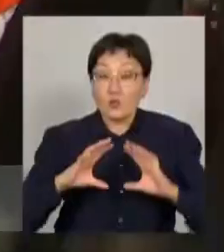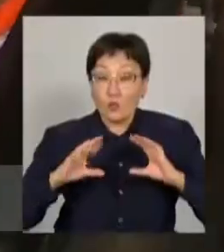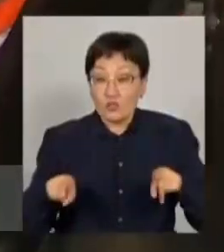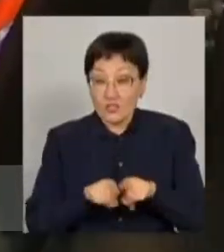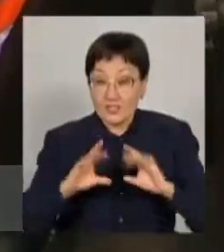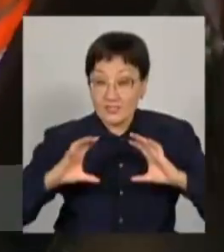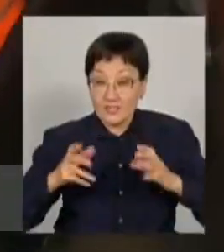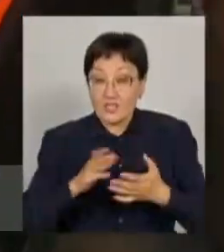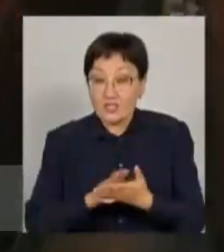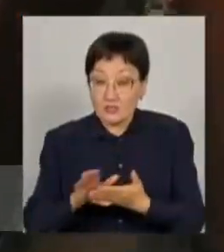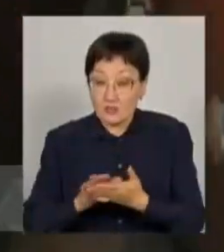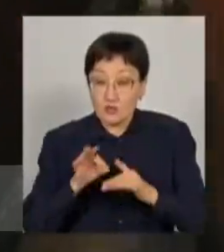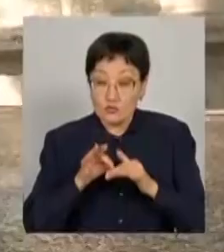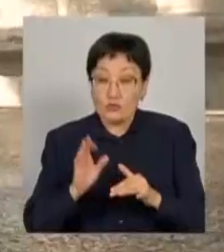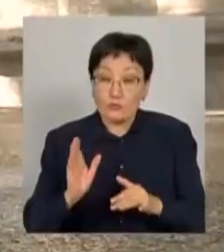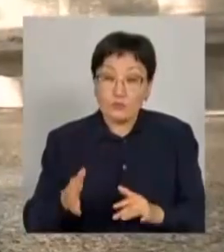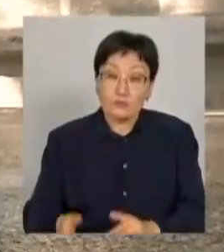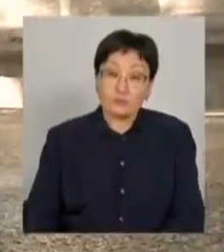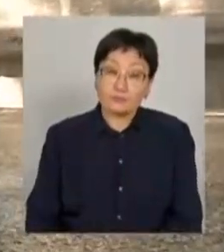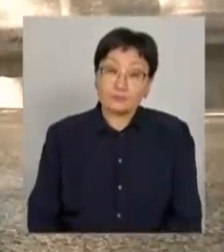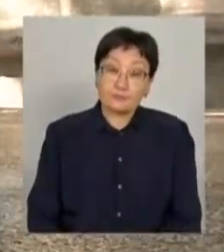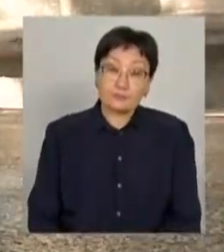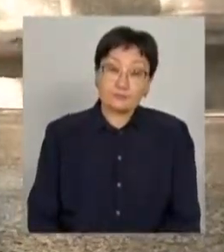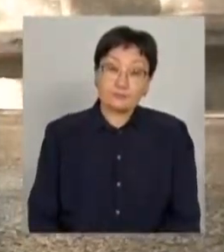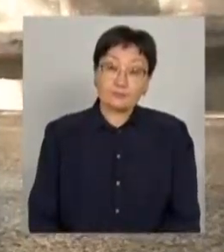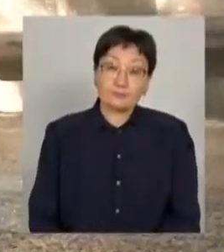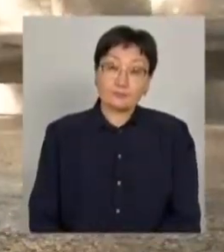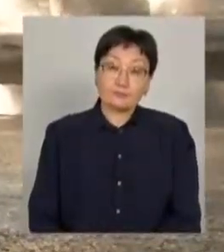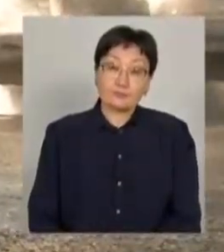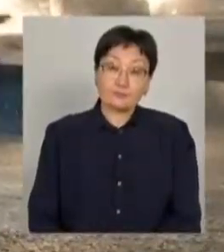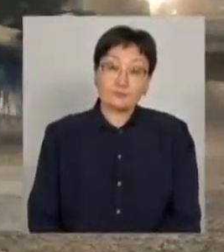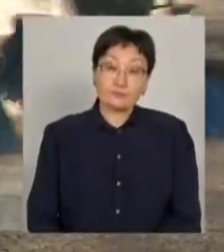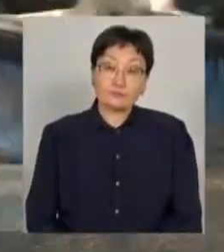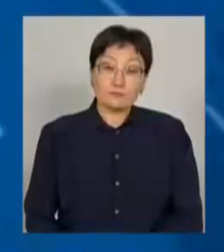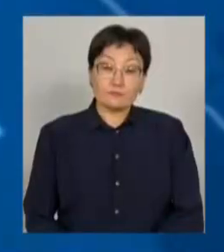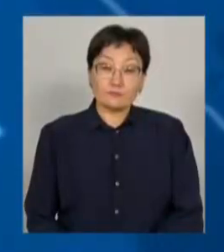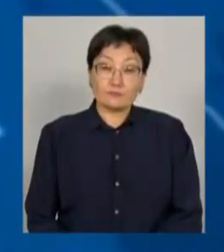тазартады. Қайрат Сәбетбекұлы, Рашиден Якубов, Сағынғали Мұңайтпасов, Алматы телеарнасы.